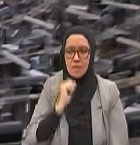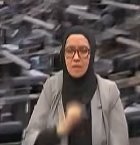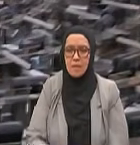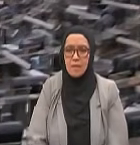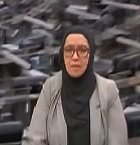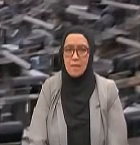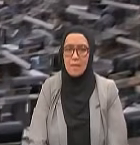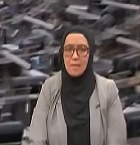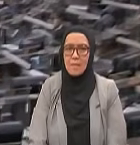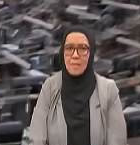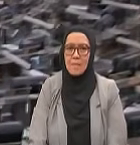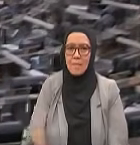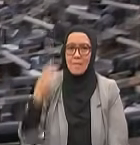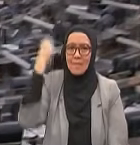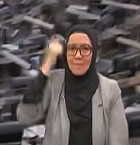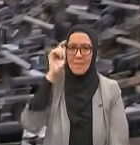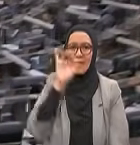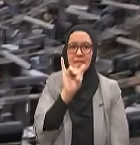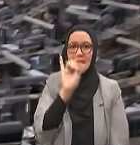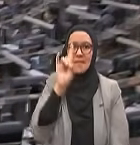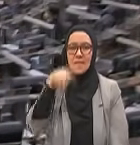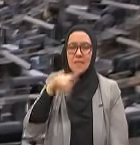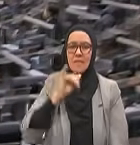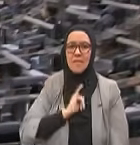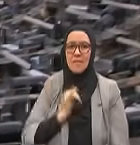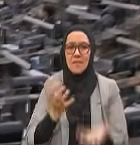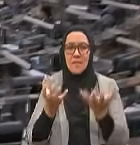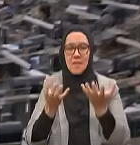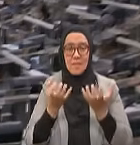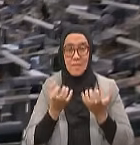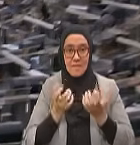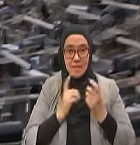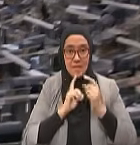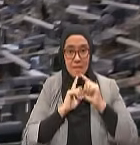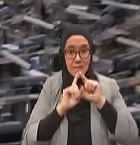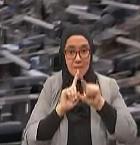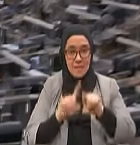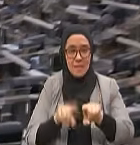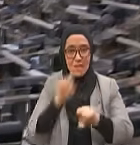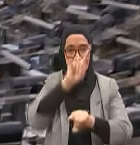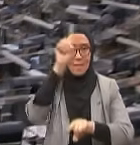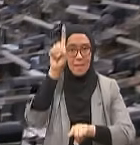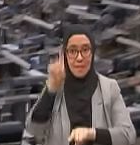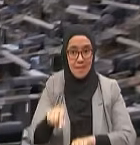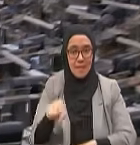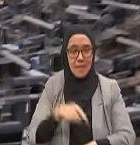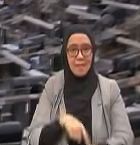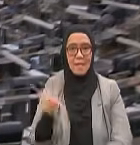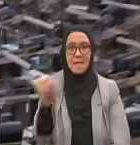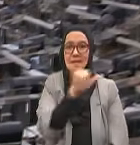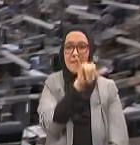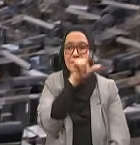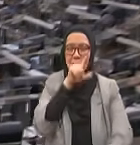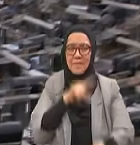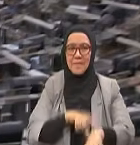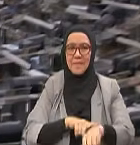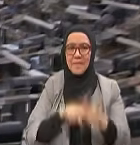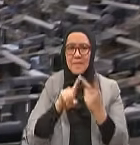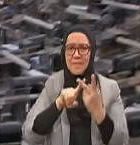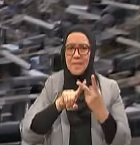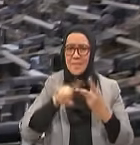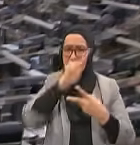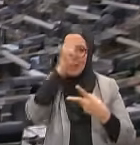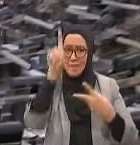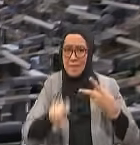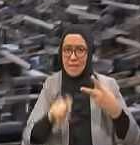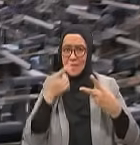knalpot-knalpot doa Saya ingin menjawab persoalan ini sekaligus dengan soal lantai hal yang